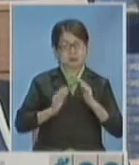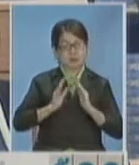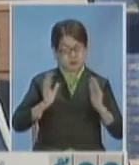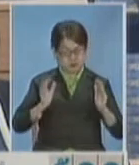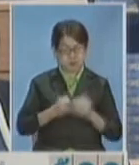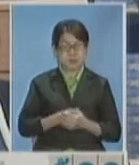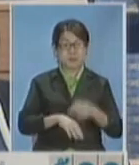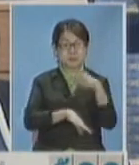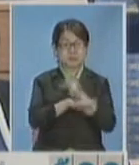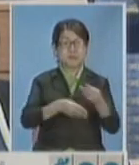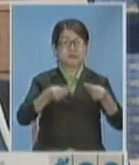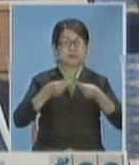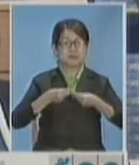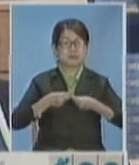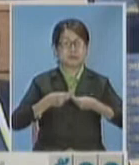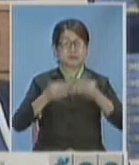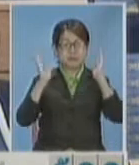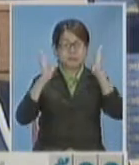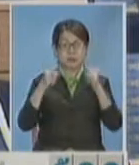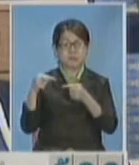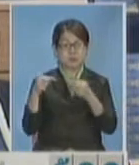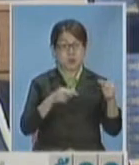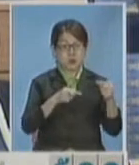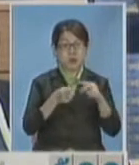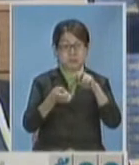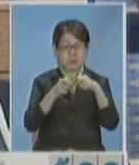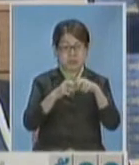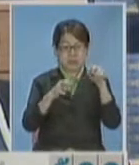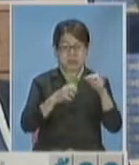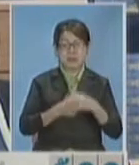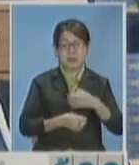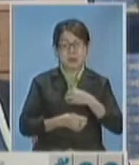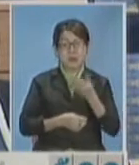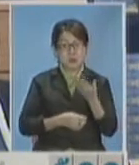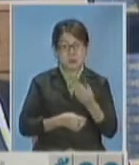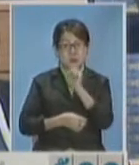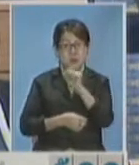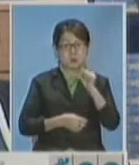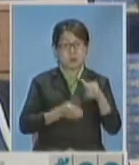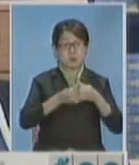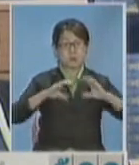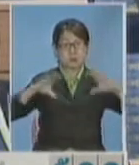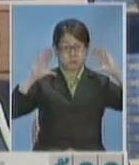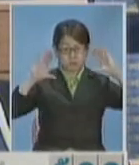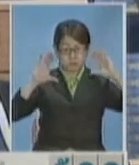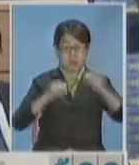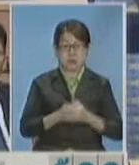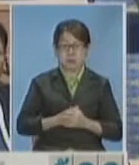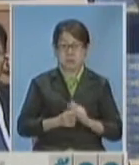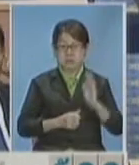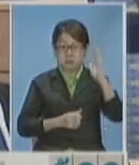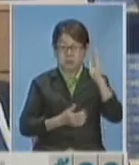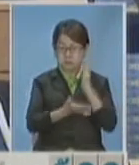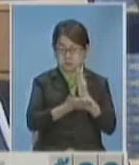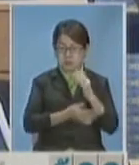ที่ได้กรุณาอนุญาตให้ผมพูดในประเด็นนี้และขอให้สมาชิกฝ่ายรัฐบาลกรุณาอย่าประท้ว